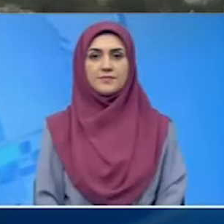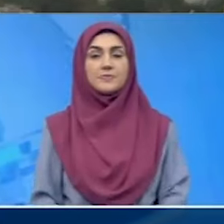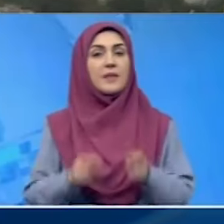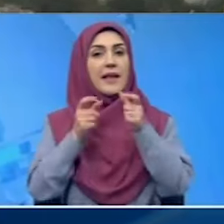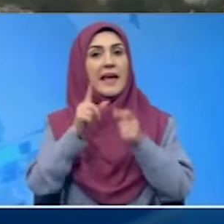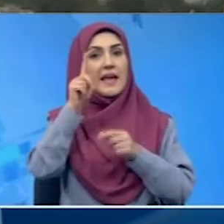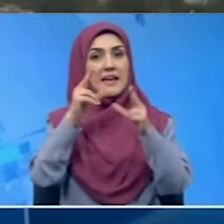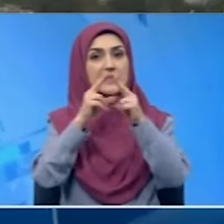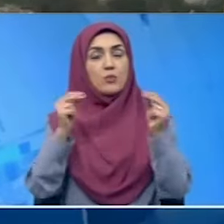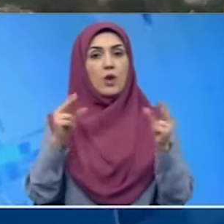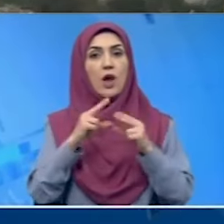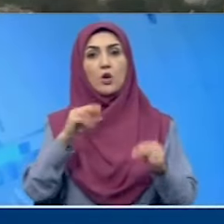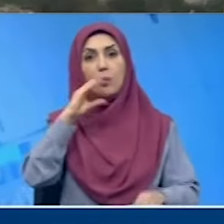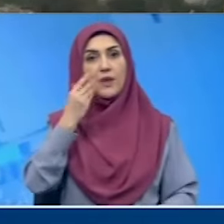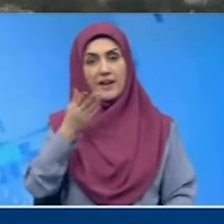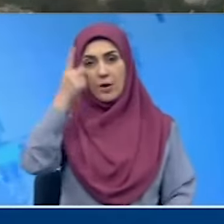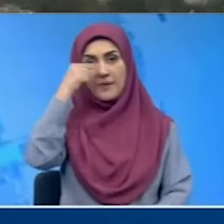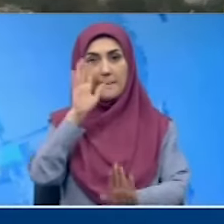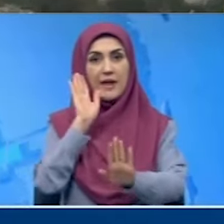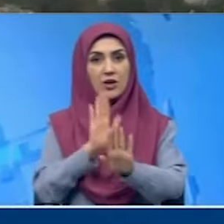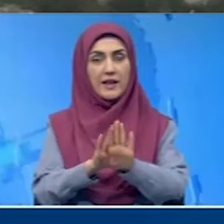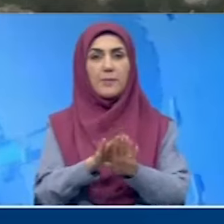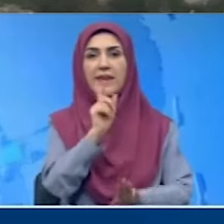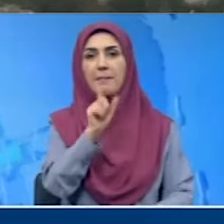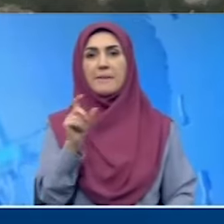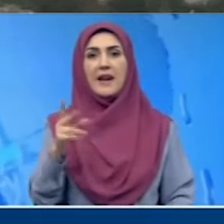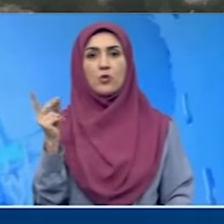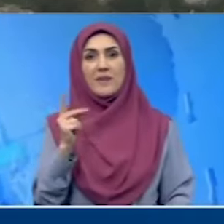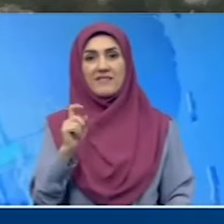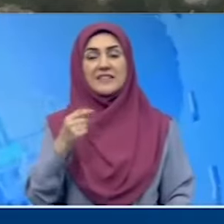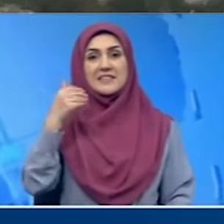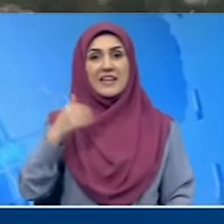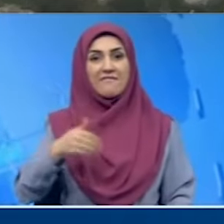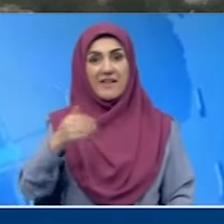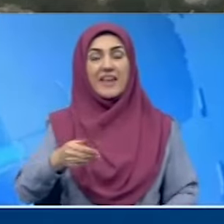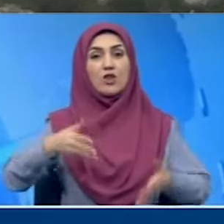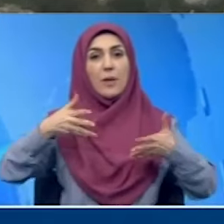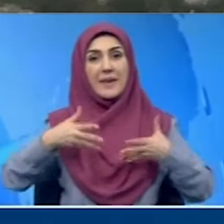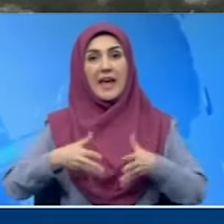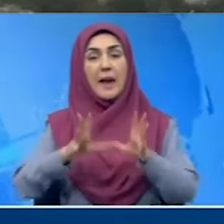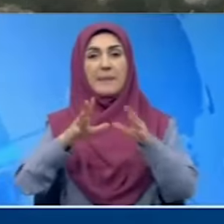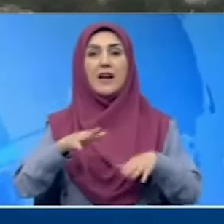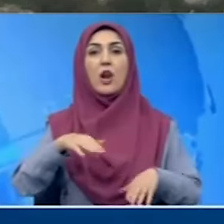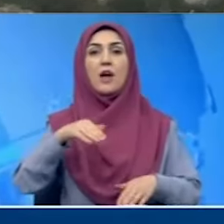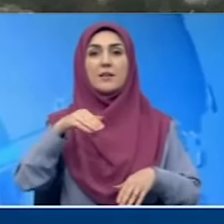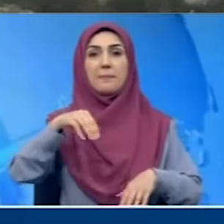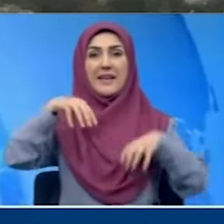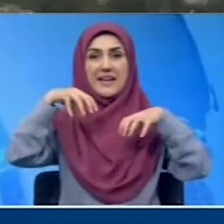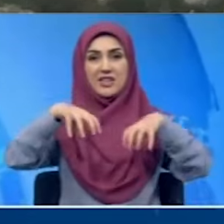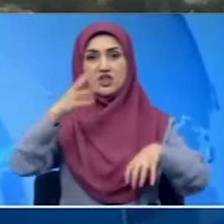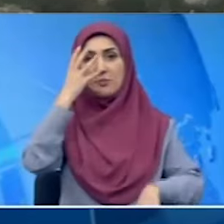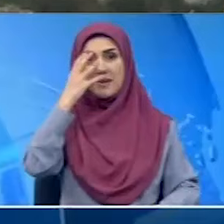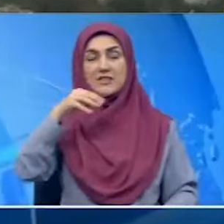حزب الله لبنان اعلام کرد به منظور حمایت از ملت فلسطین و ادامه عملیات خیبر، تبریا و پایگاه